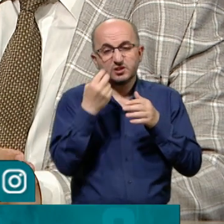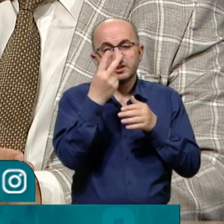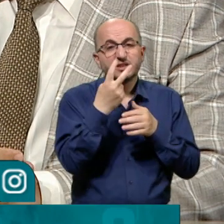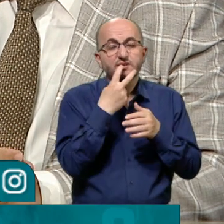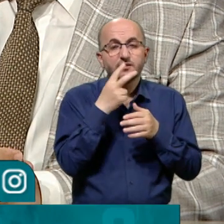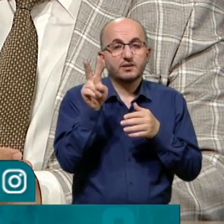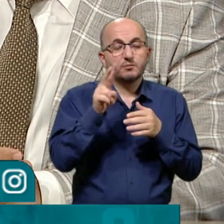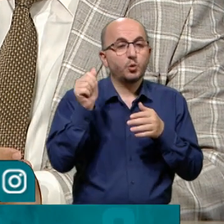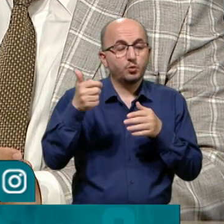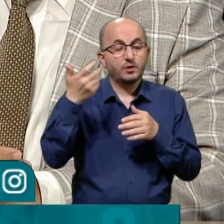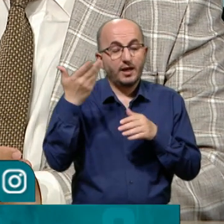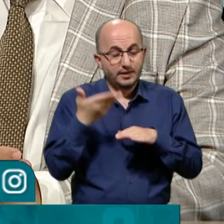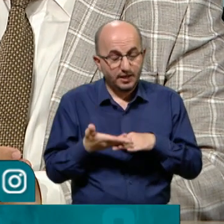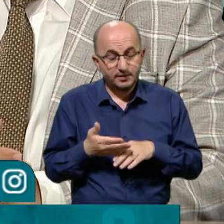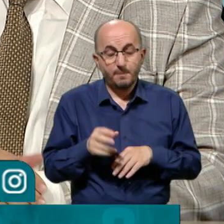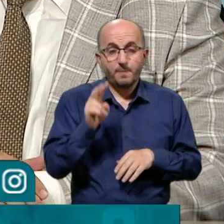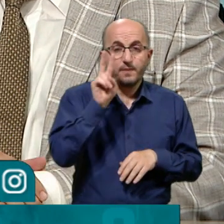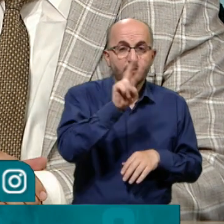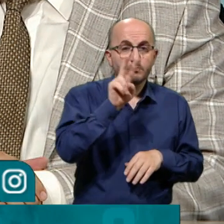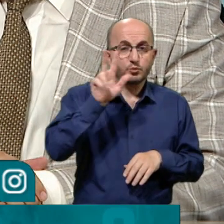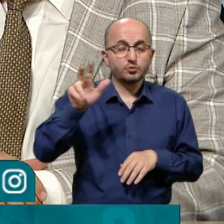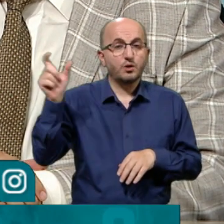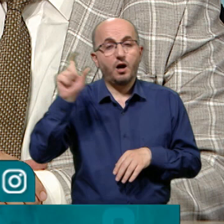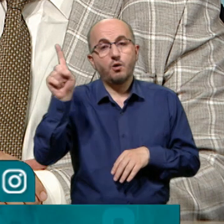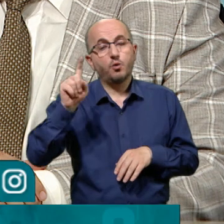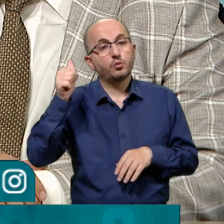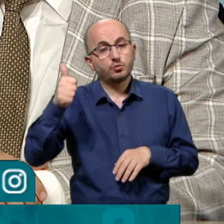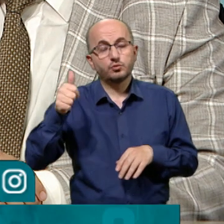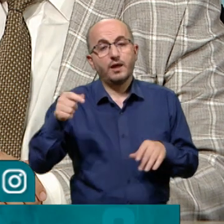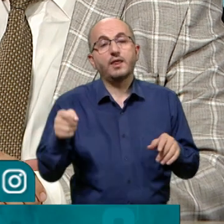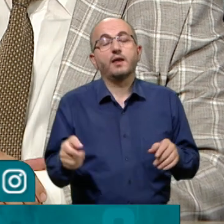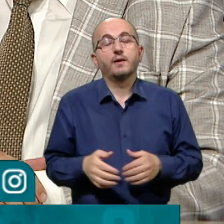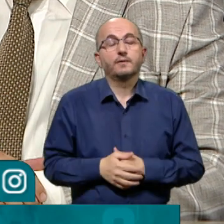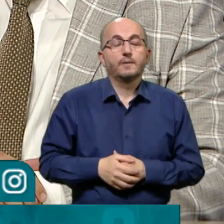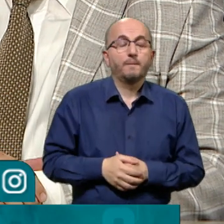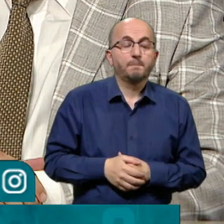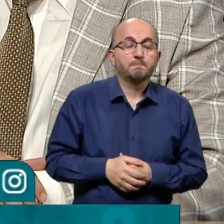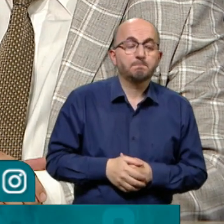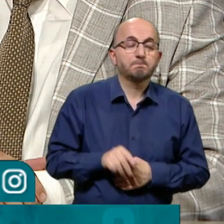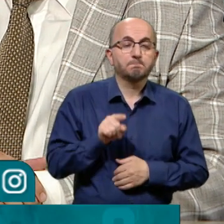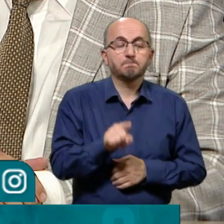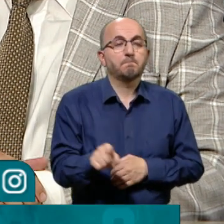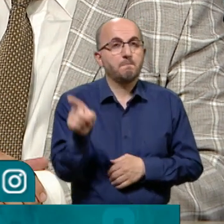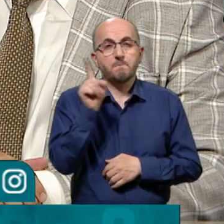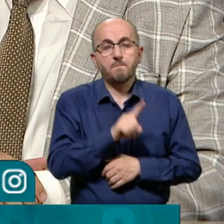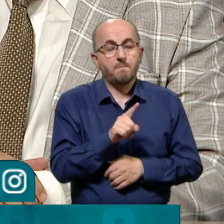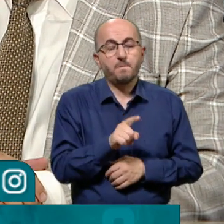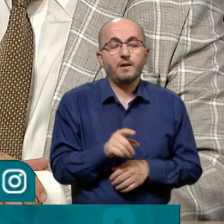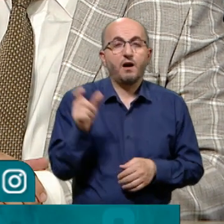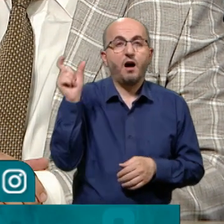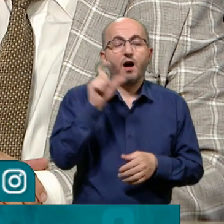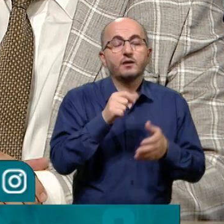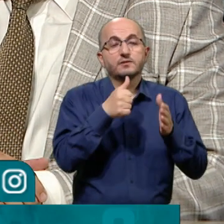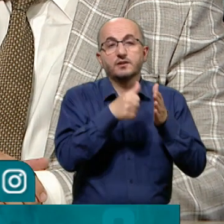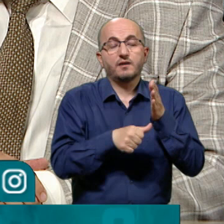gün yirmi gün eder bu da 23.ay 10 güne tekabül eder aşağı yukarı Bundan dolayı kamera olarak